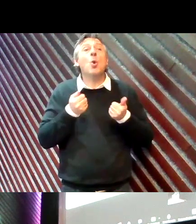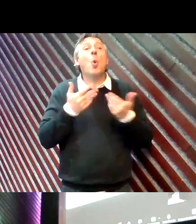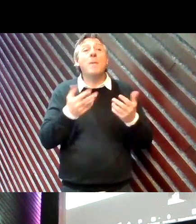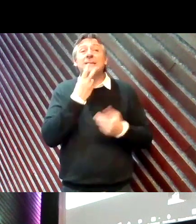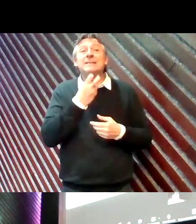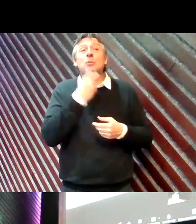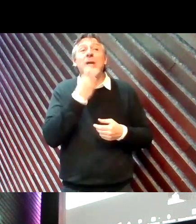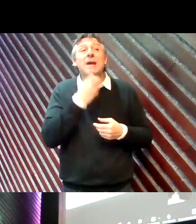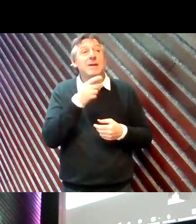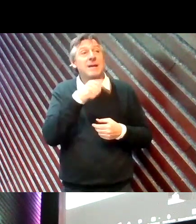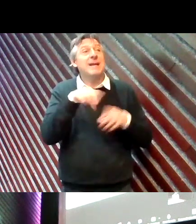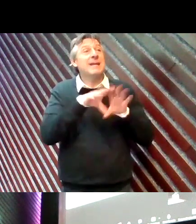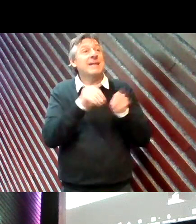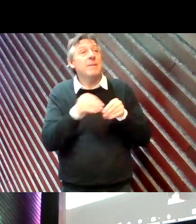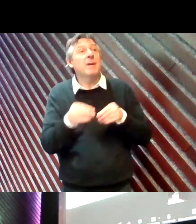pour qu'ils remontent des données.